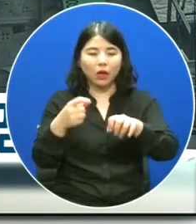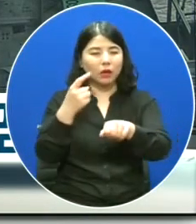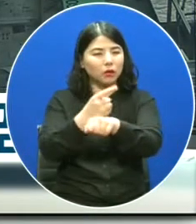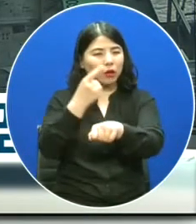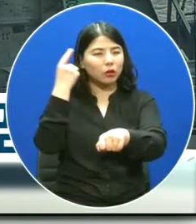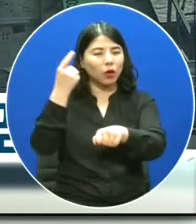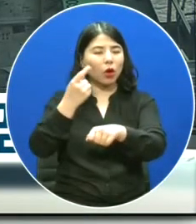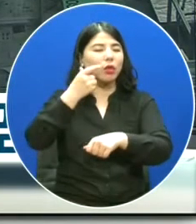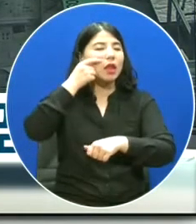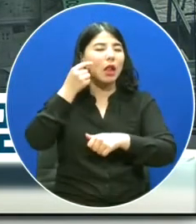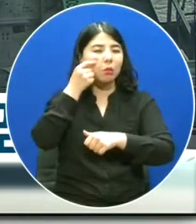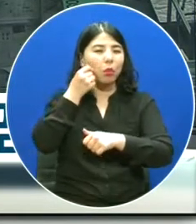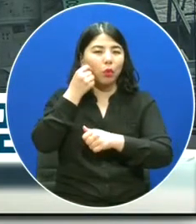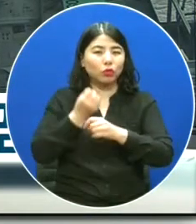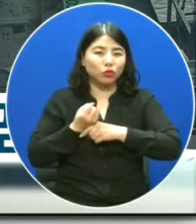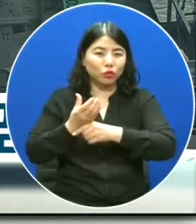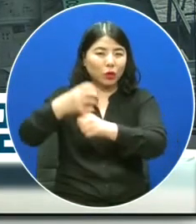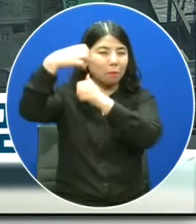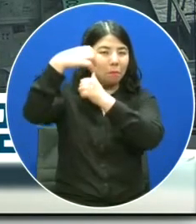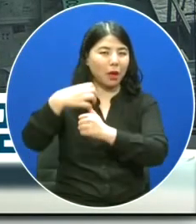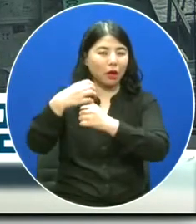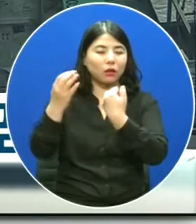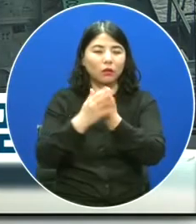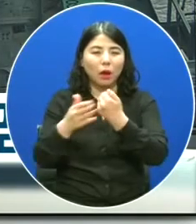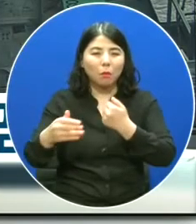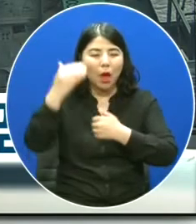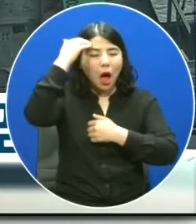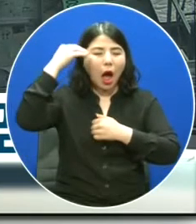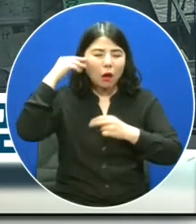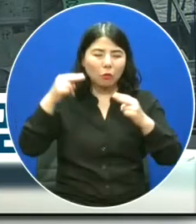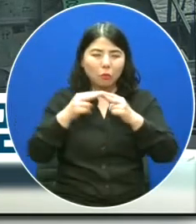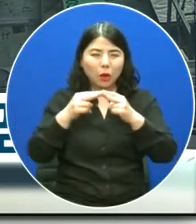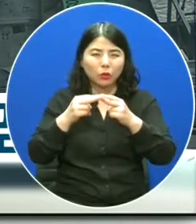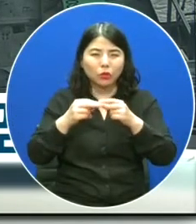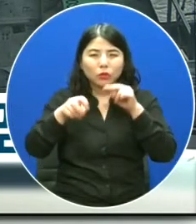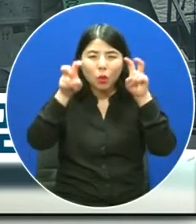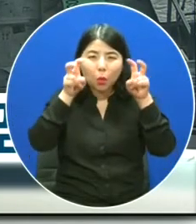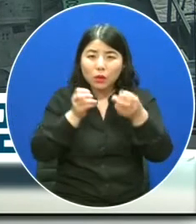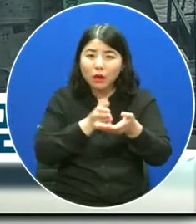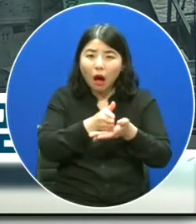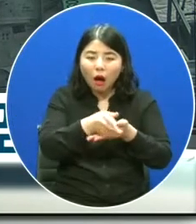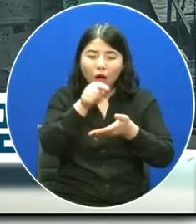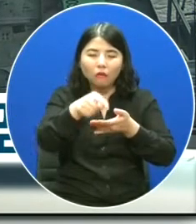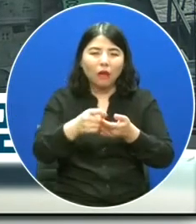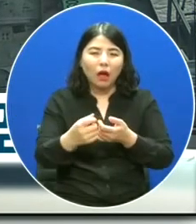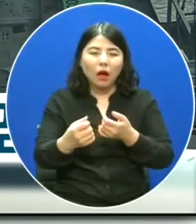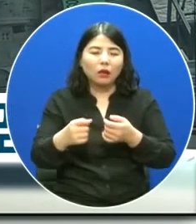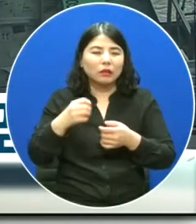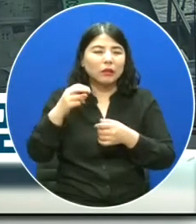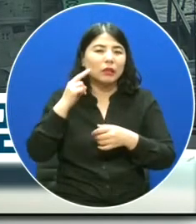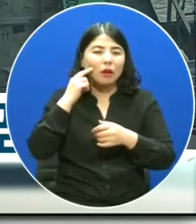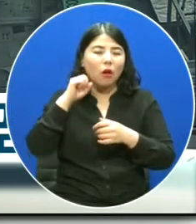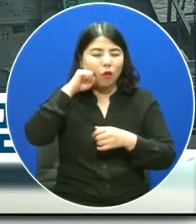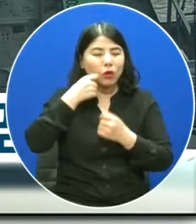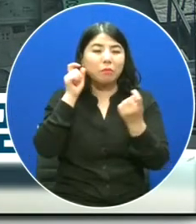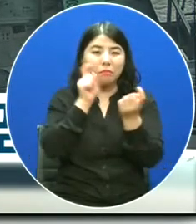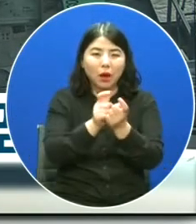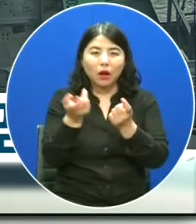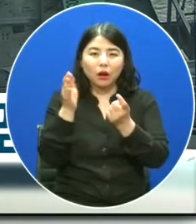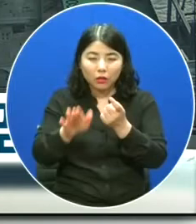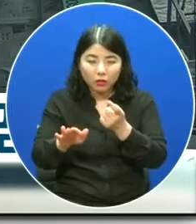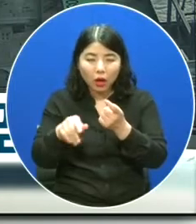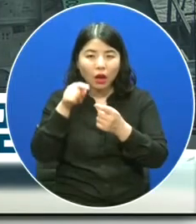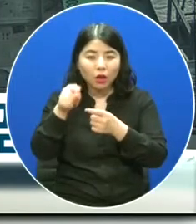지난해 일본의 수출 규제 조치로 국내 반도체 업계가 타격을 입었는데 방사광 가속기를 잘 활용하면